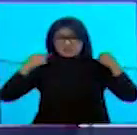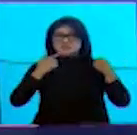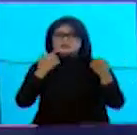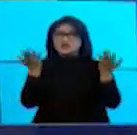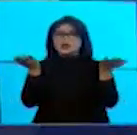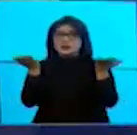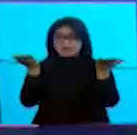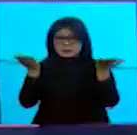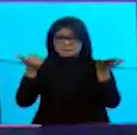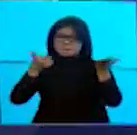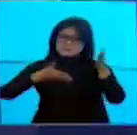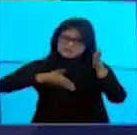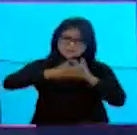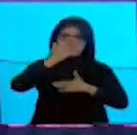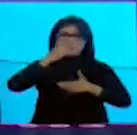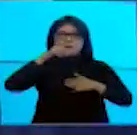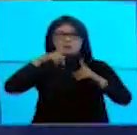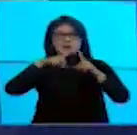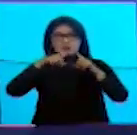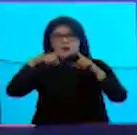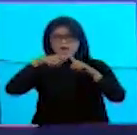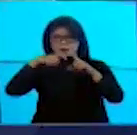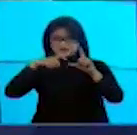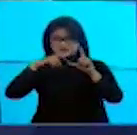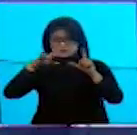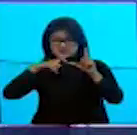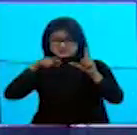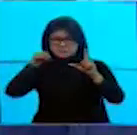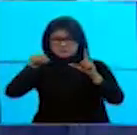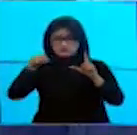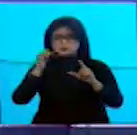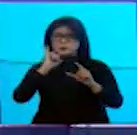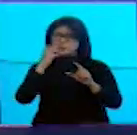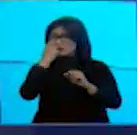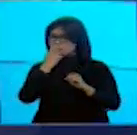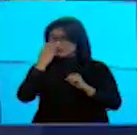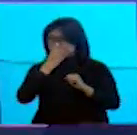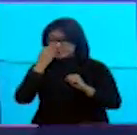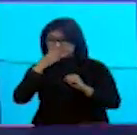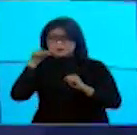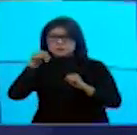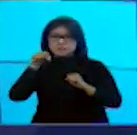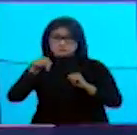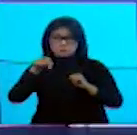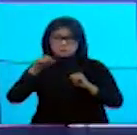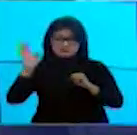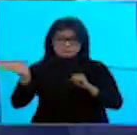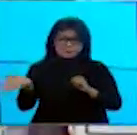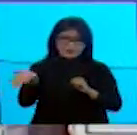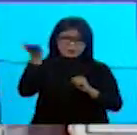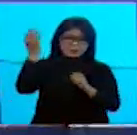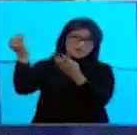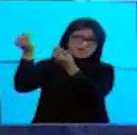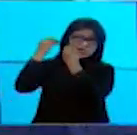diantaranya berkumur setelah makan. Sejak lama Islam mengajarkan menjaga kebersihan untuk kesehatan umatnya dan